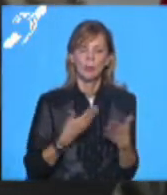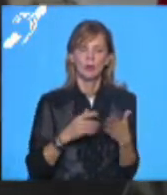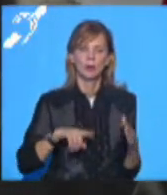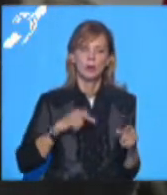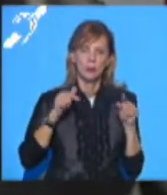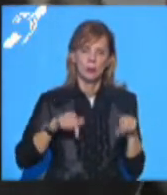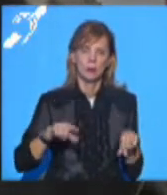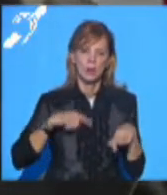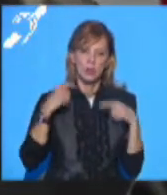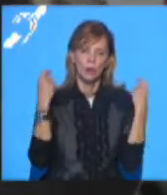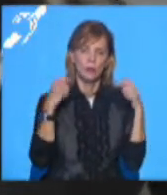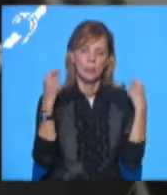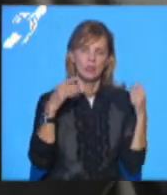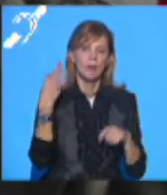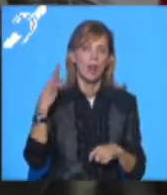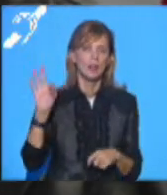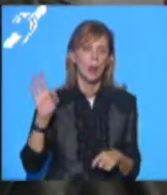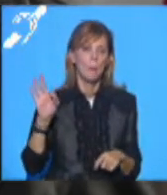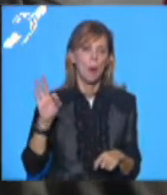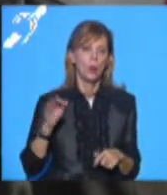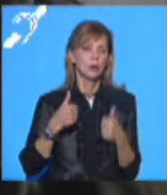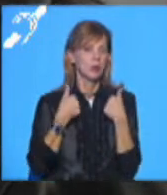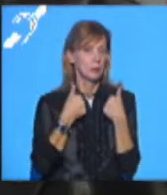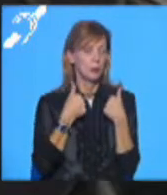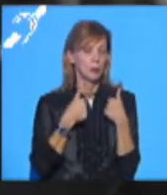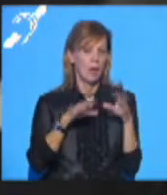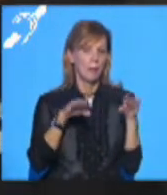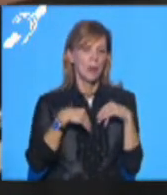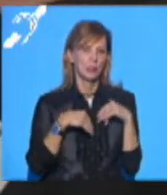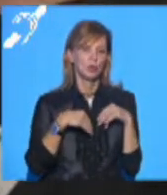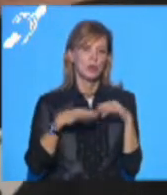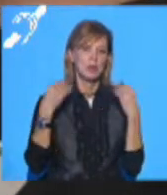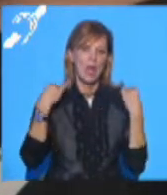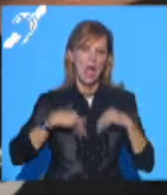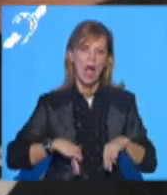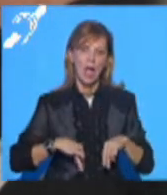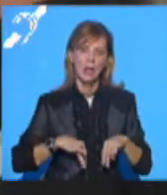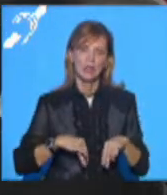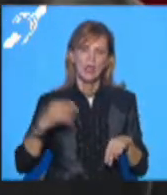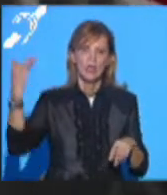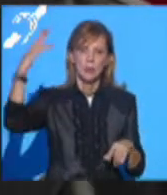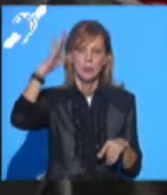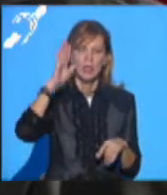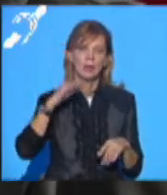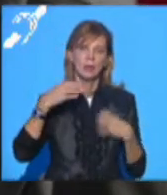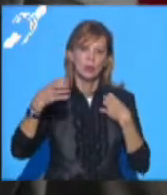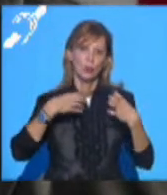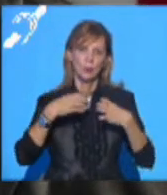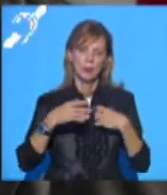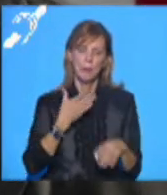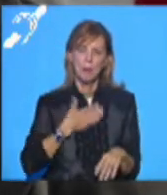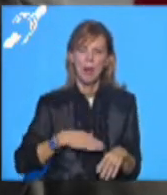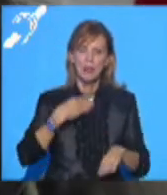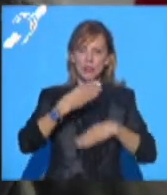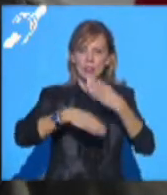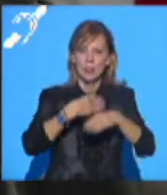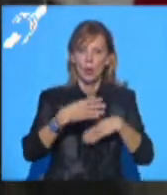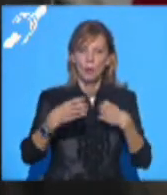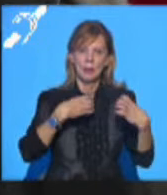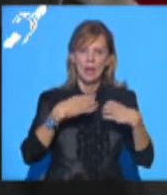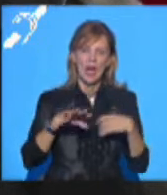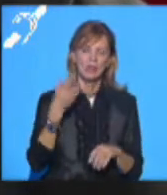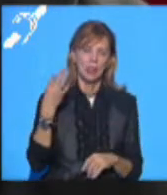Este un festival de modă fantastic. V-am adus o colecție inspirată din dramatismul unei piese de teatru. Îmi place să combin arta și